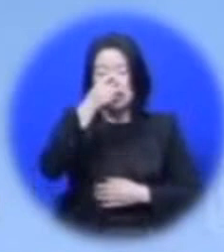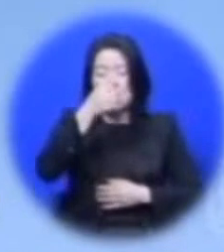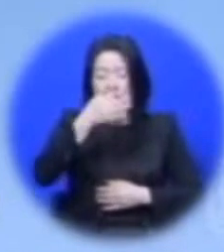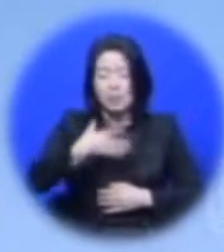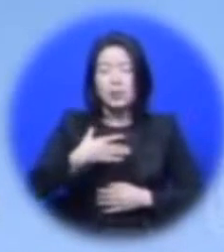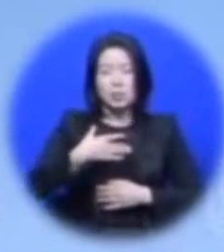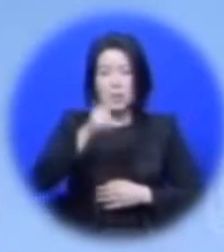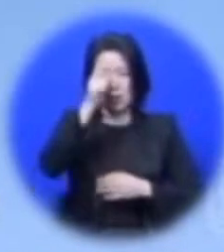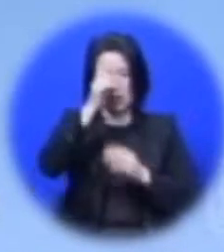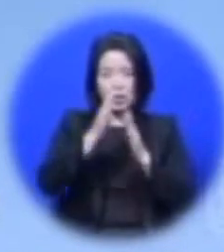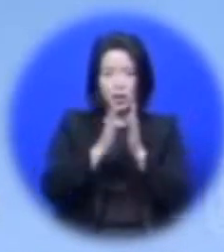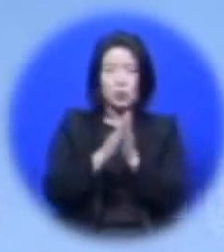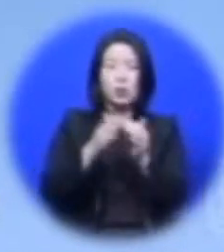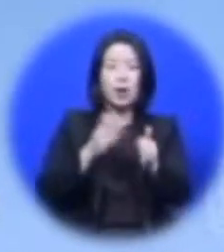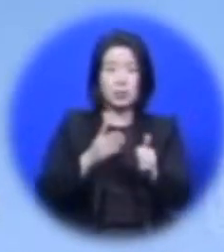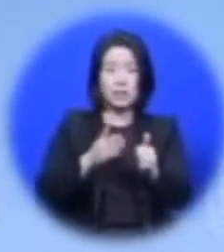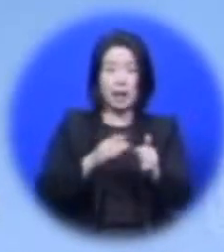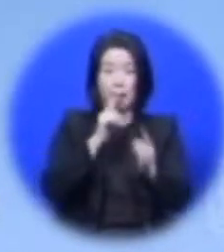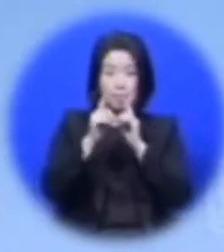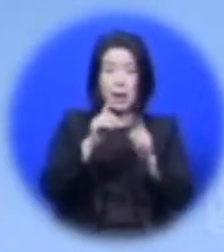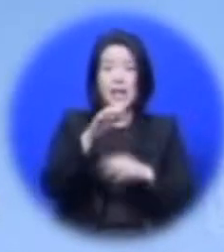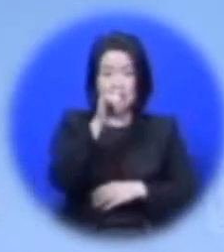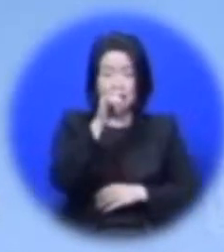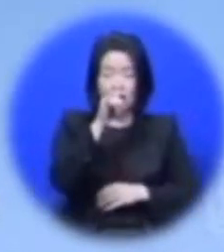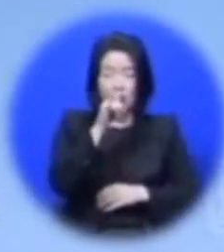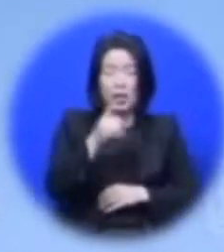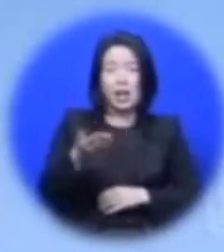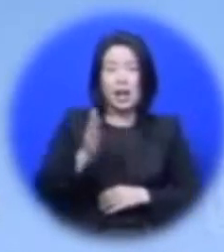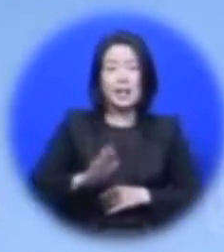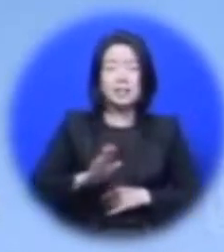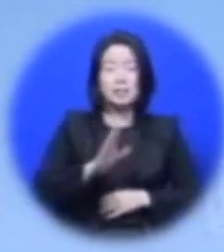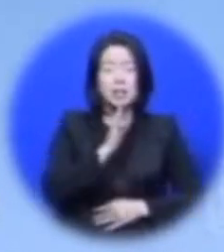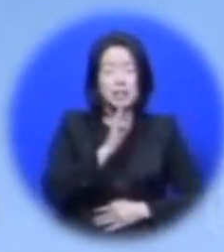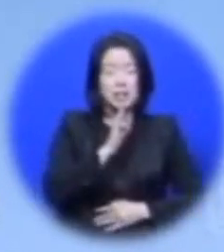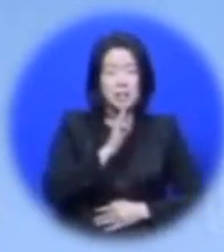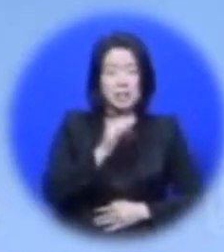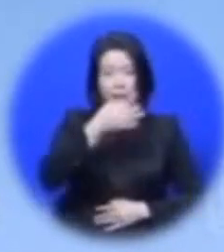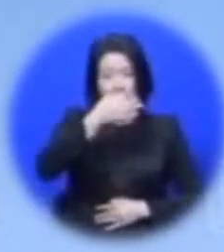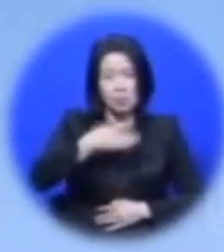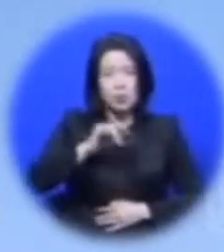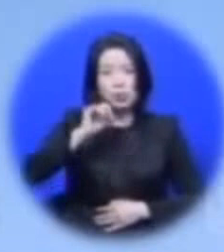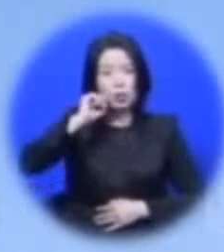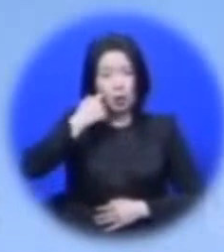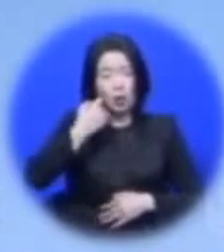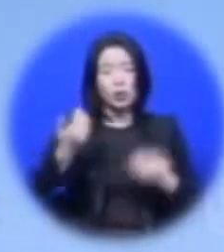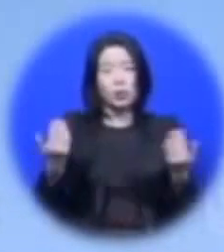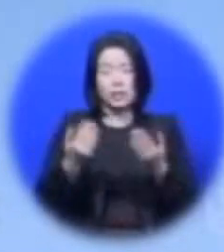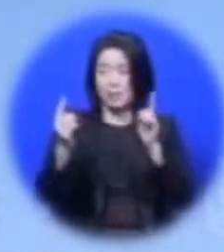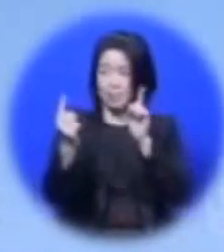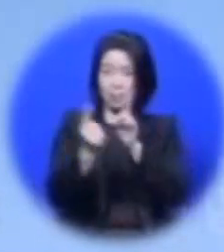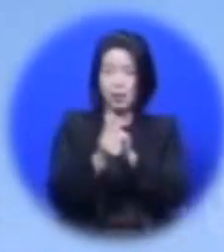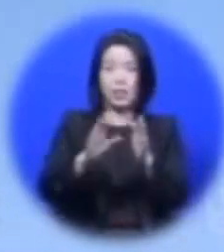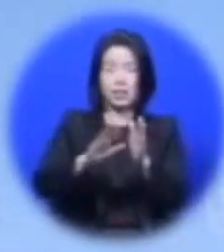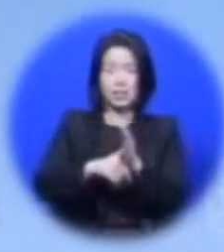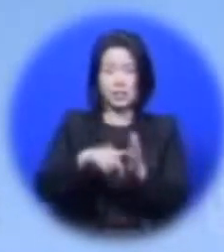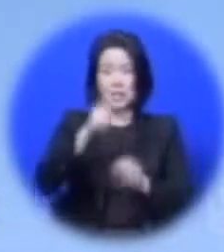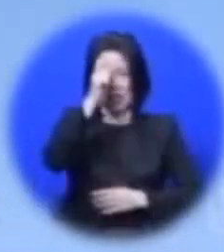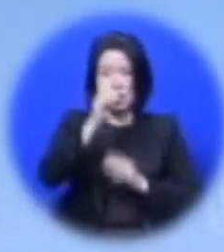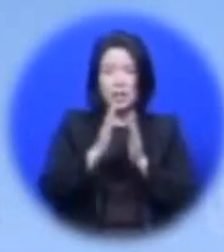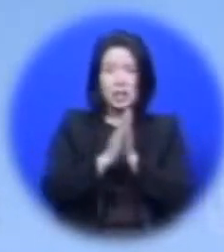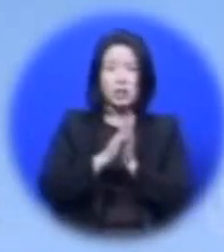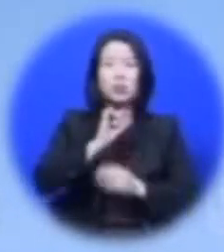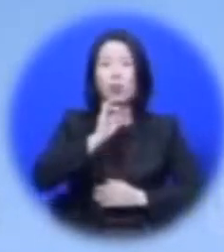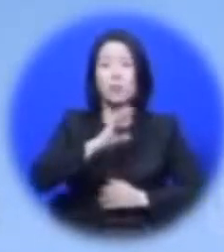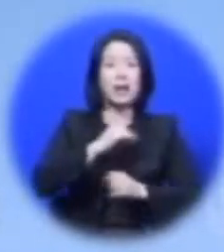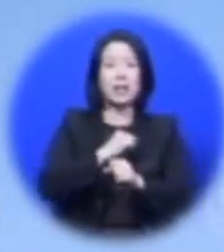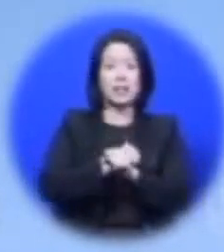그러죠? 네. 그러나 사실 힘들고 어려운 일을 만났을 때 기도만 해서는